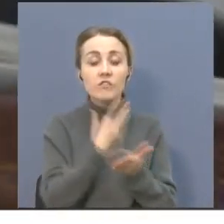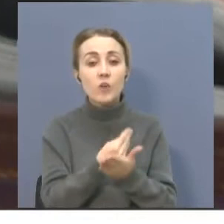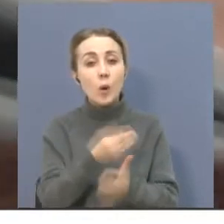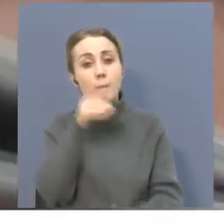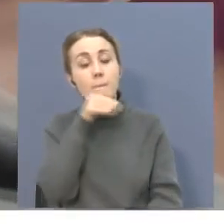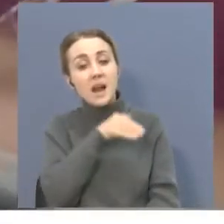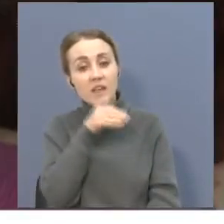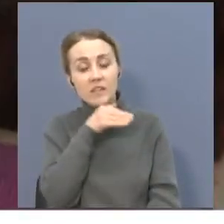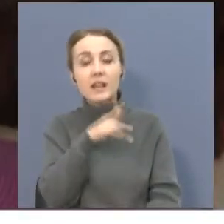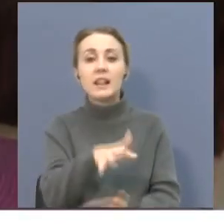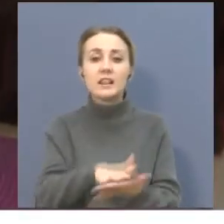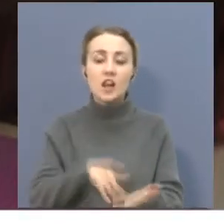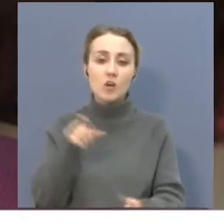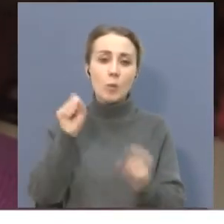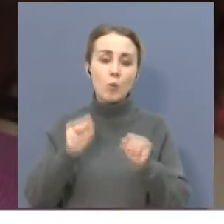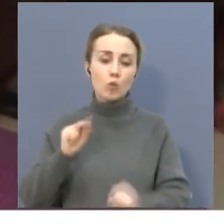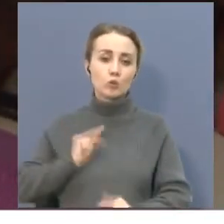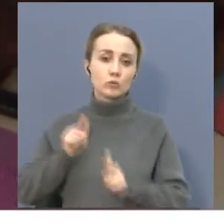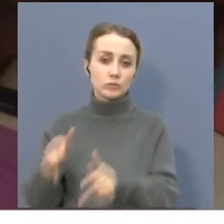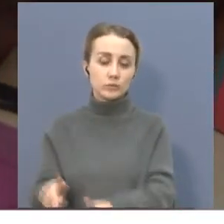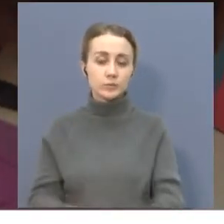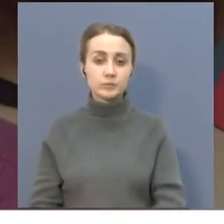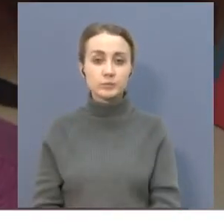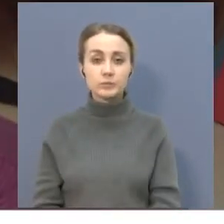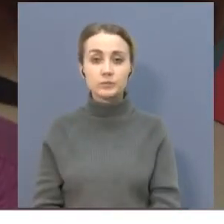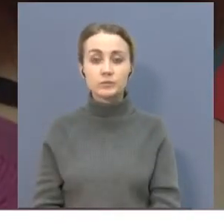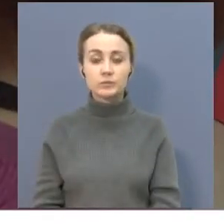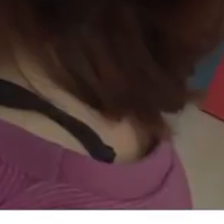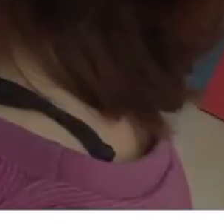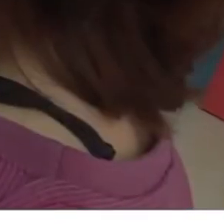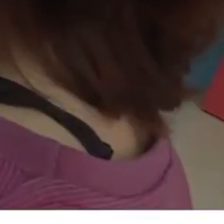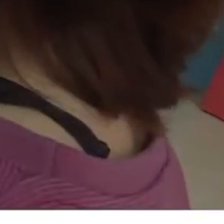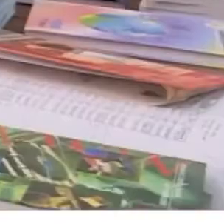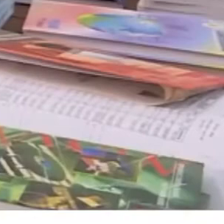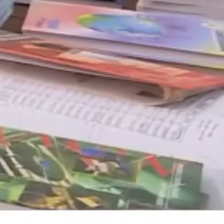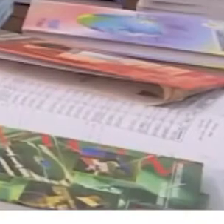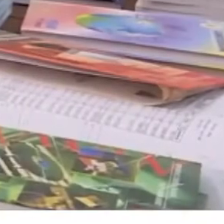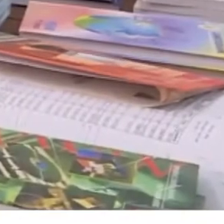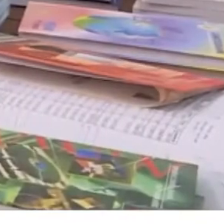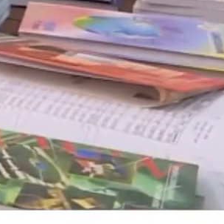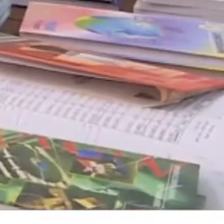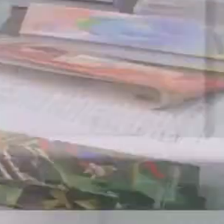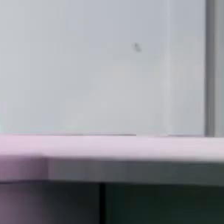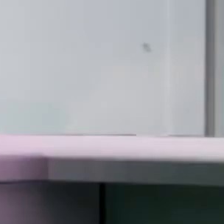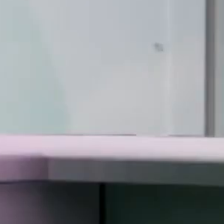бар. Бақытжан Отырбаева, Павел Салабьев, Алмас Садуақасов, Көкше ақпарат.